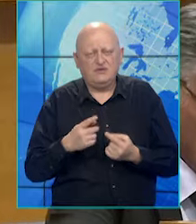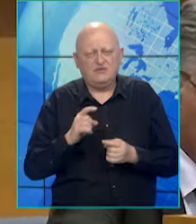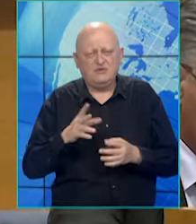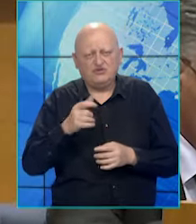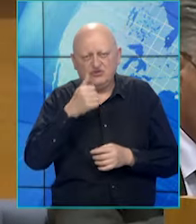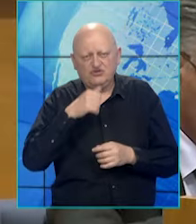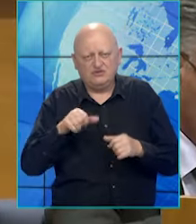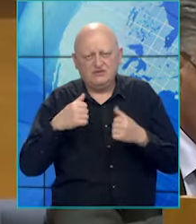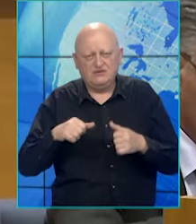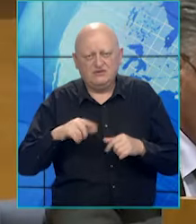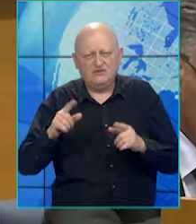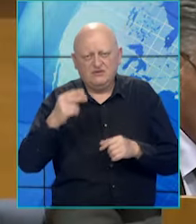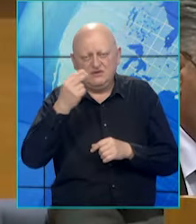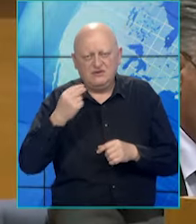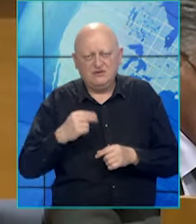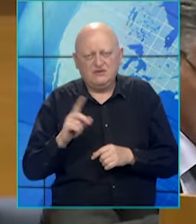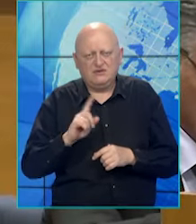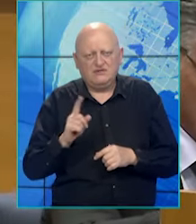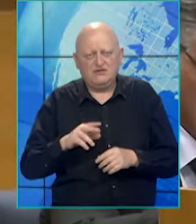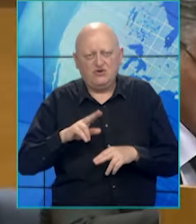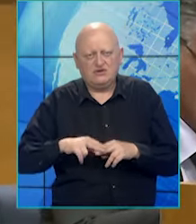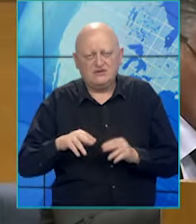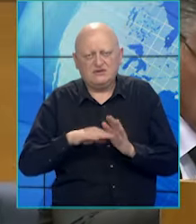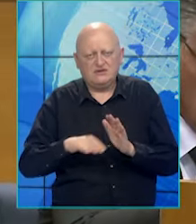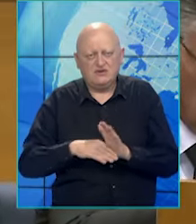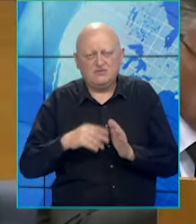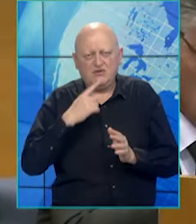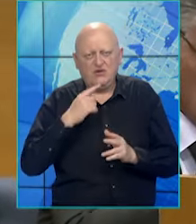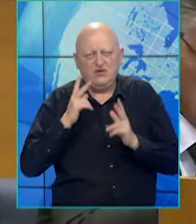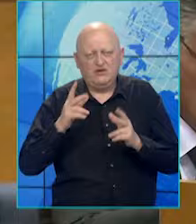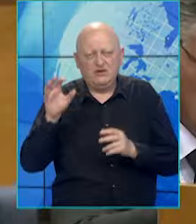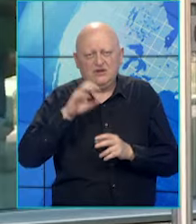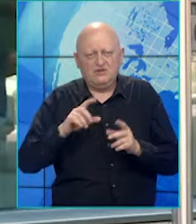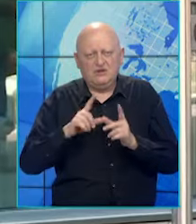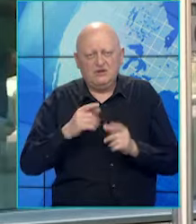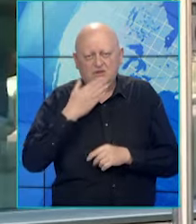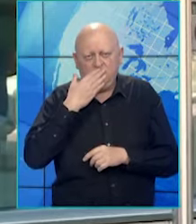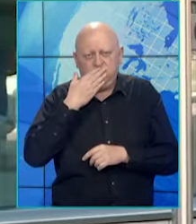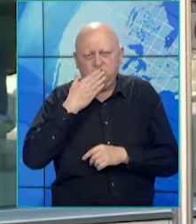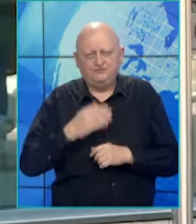onoga što je prioritet za Republiku Srpsku neće biti ni ostalih zakona na kojima insistira Evropska unija.